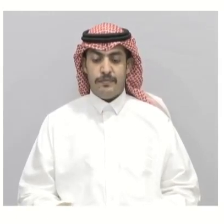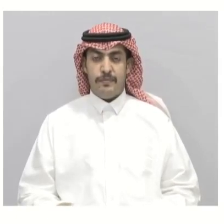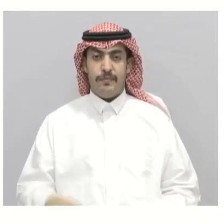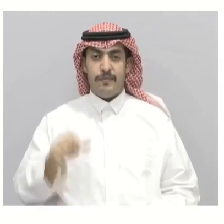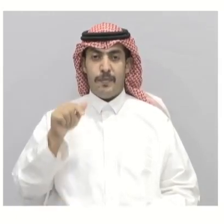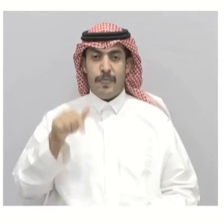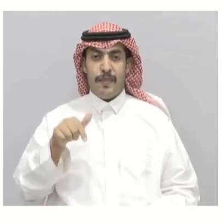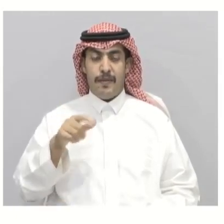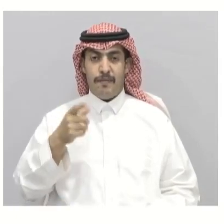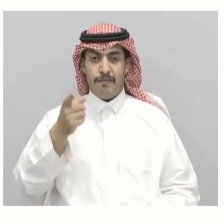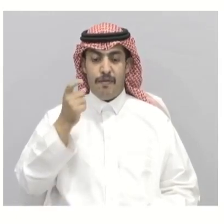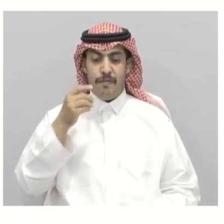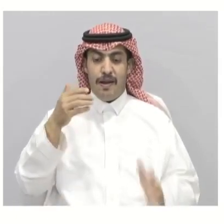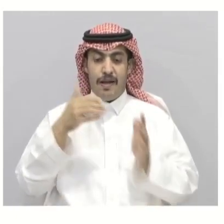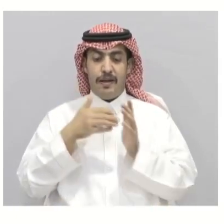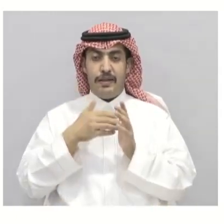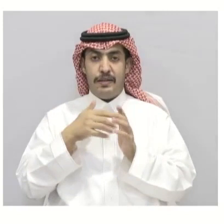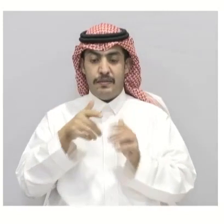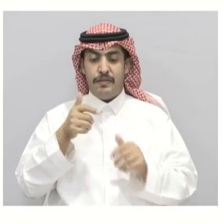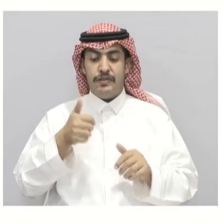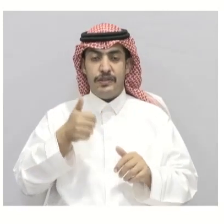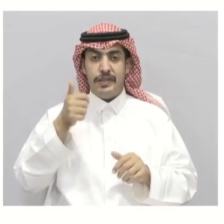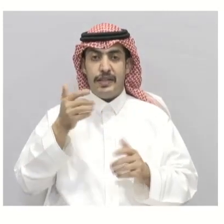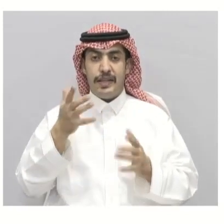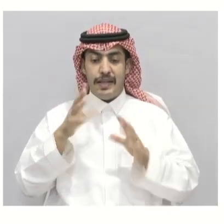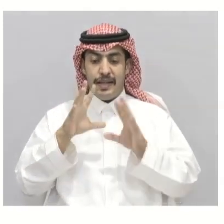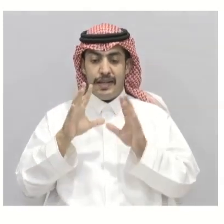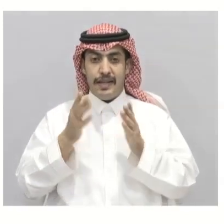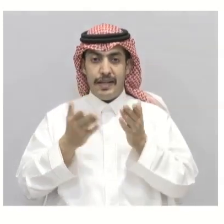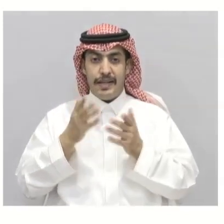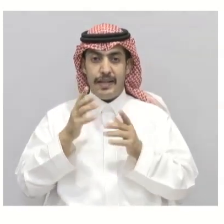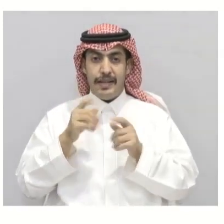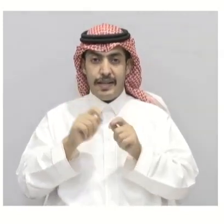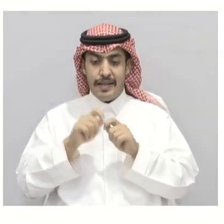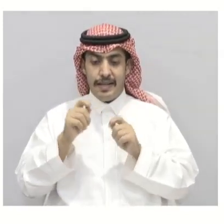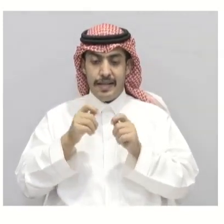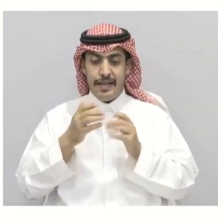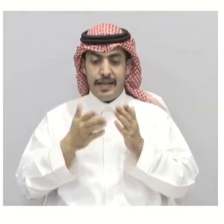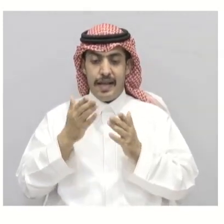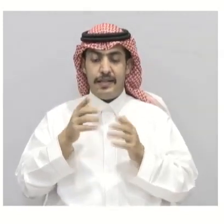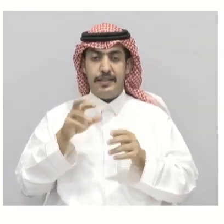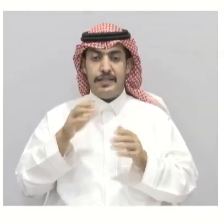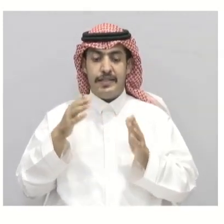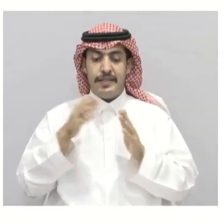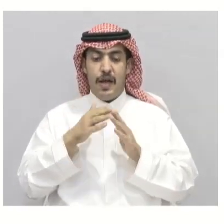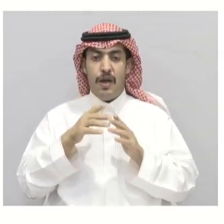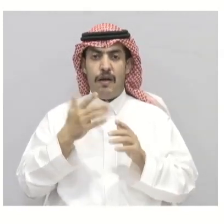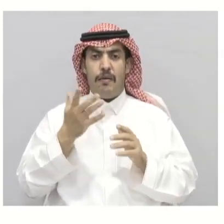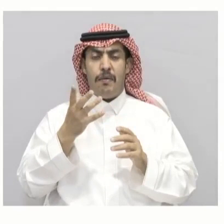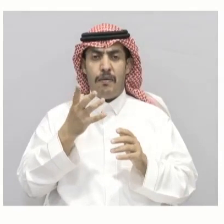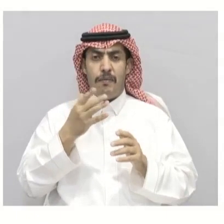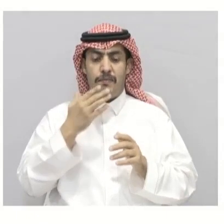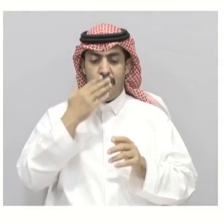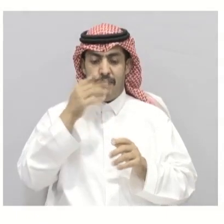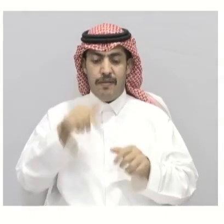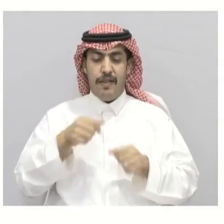ناتي الى المفهوم الاخير وهو ايجاد قياس زاويه مجهوله ايضا سناخذ تدريبا